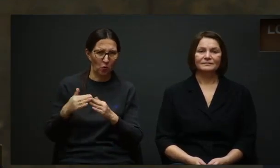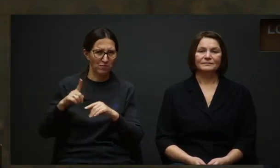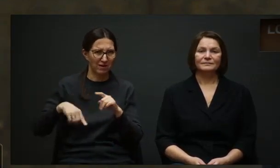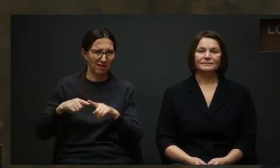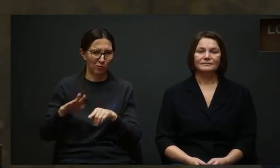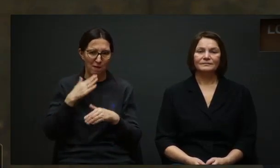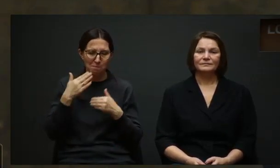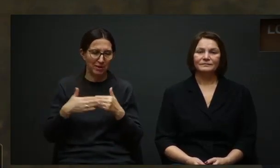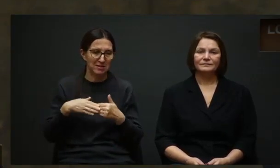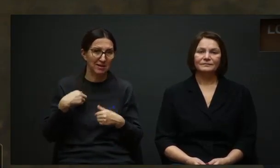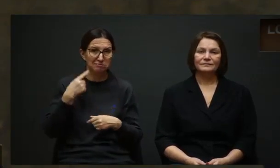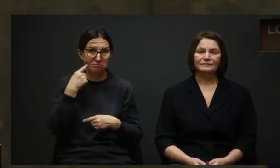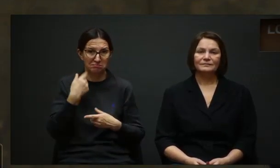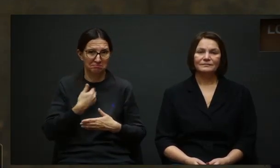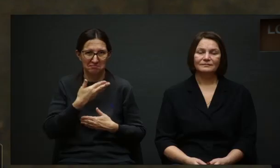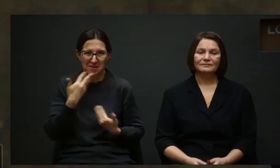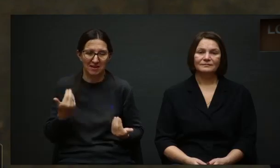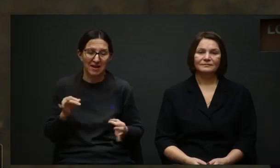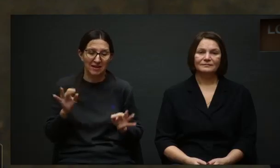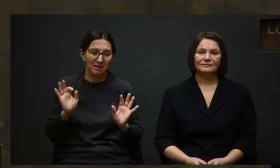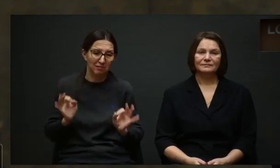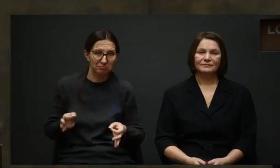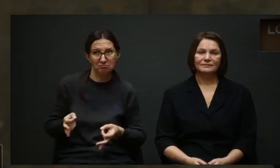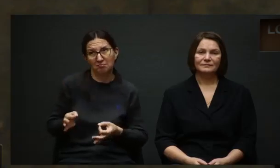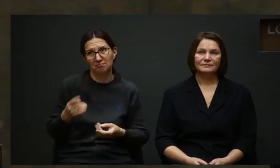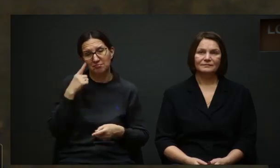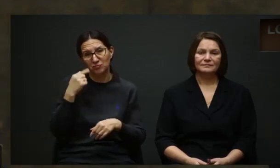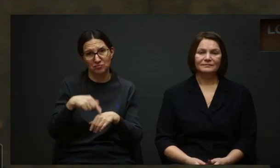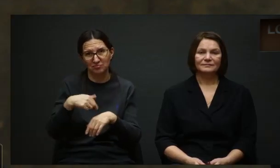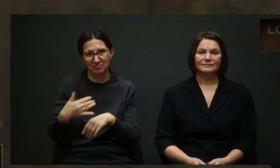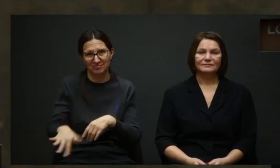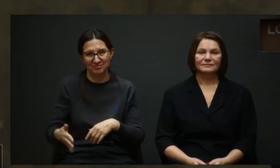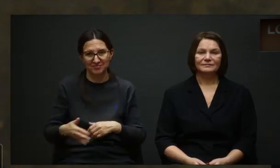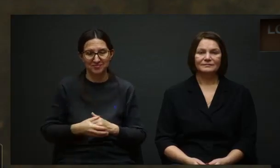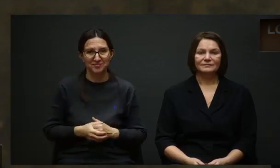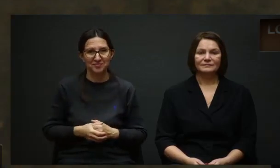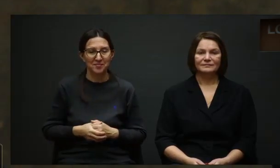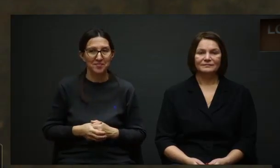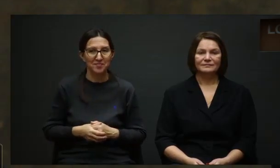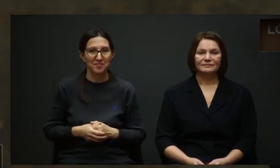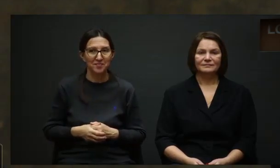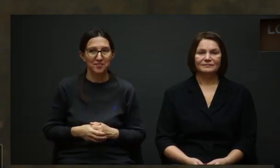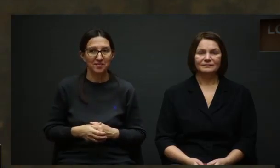И не стеснялся, и вообще об этом даже не задумывался. А вот